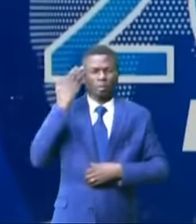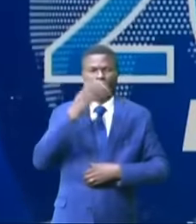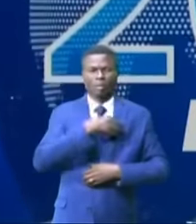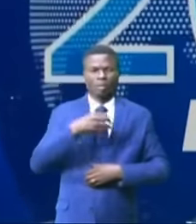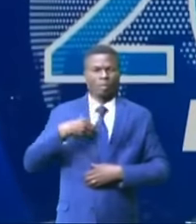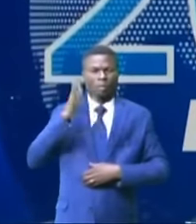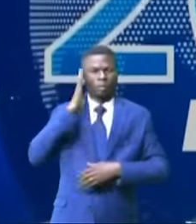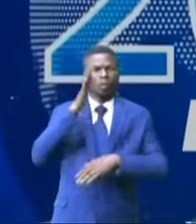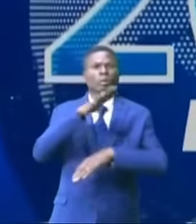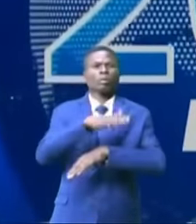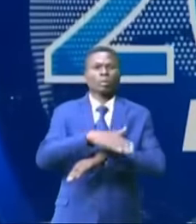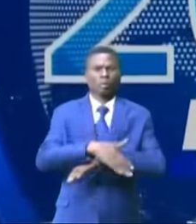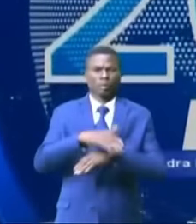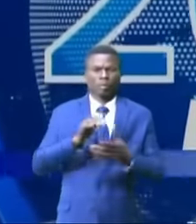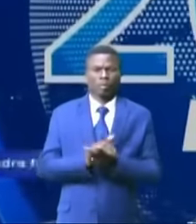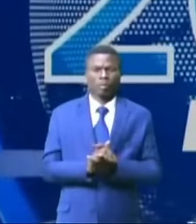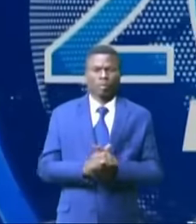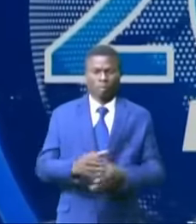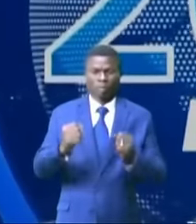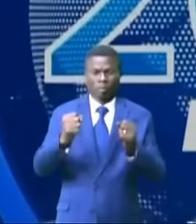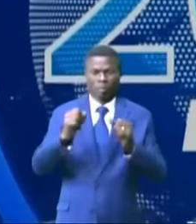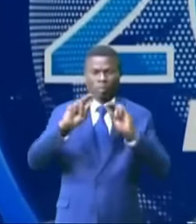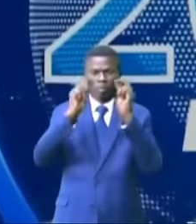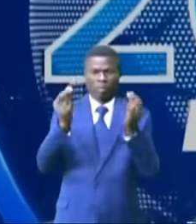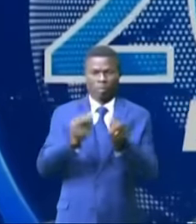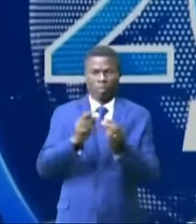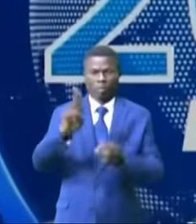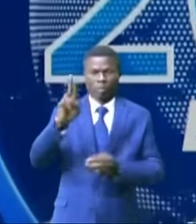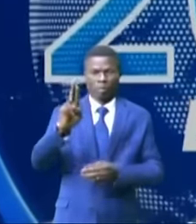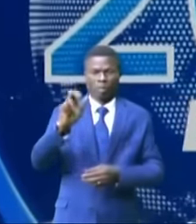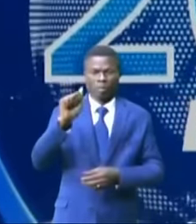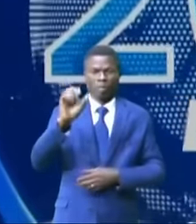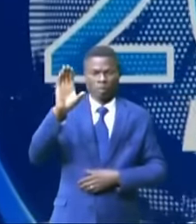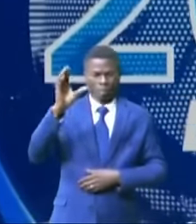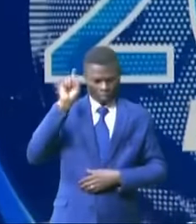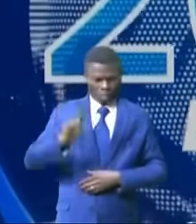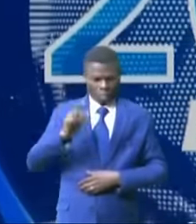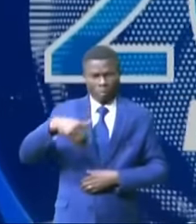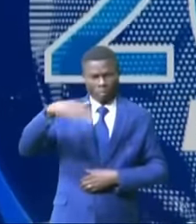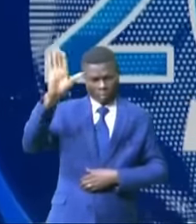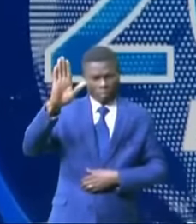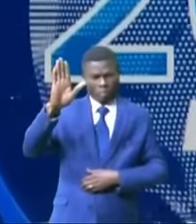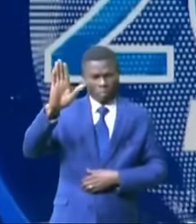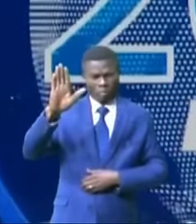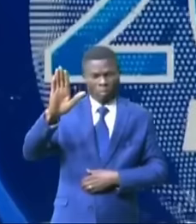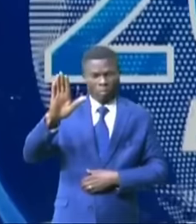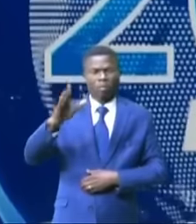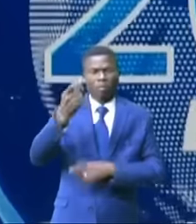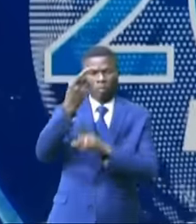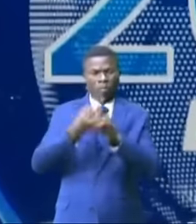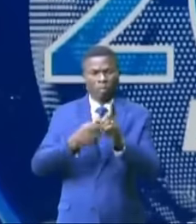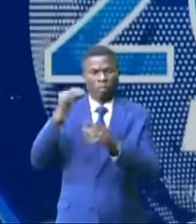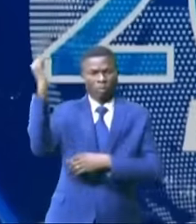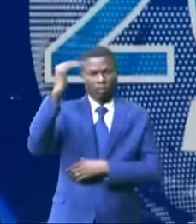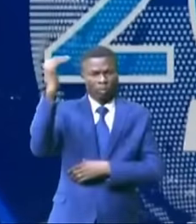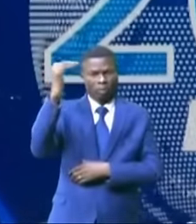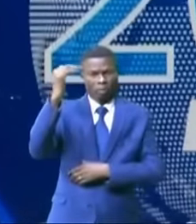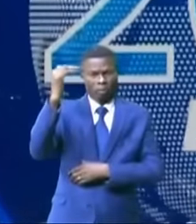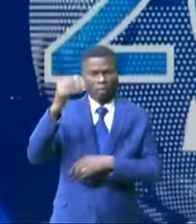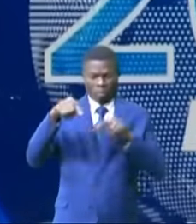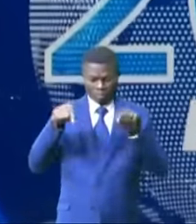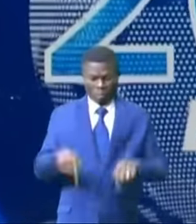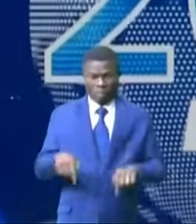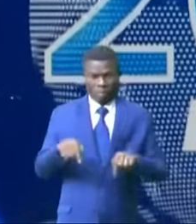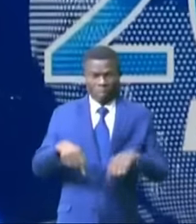messieurs, bonsoir. La force régionale de l'EAC doit partir du territoire congolais au mois de décembre de cette